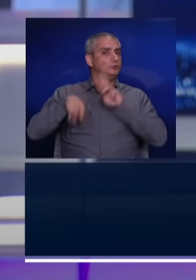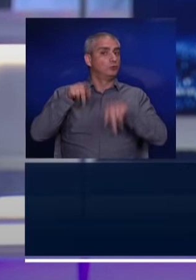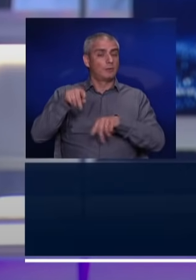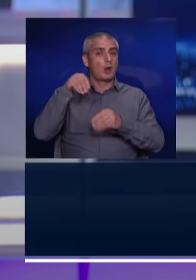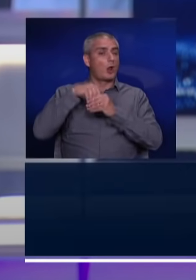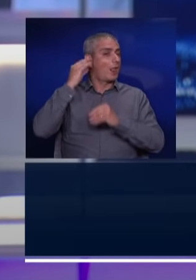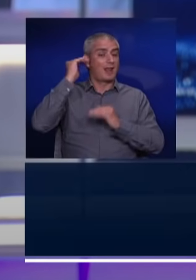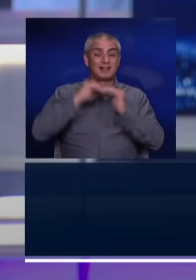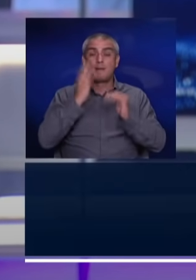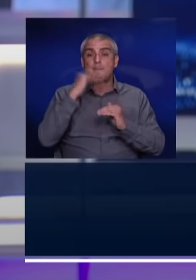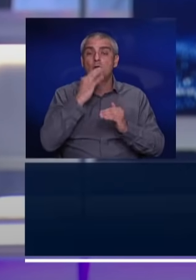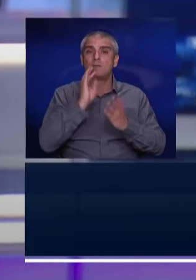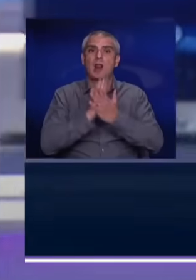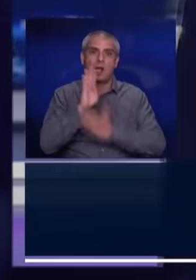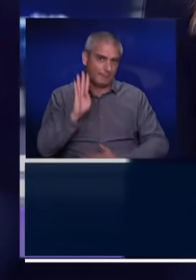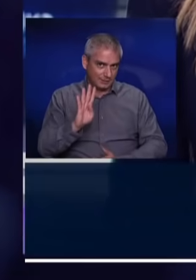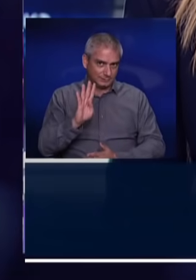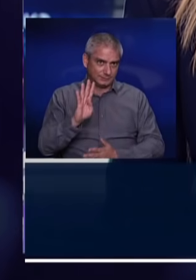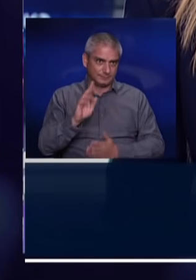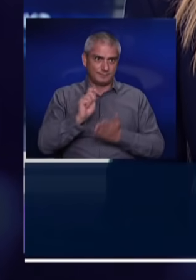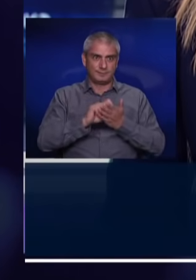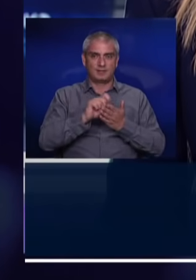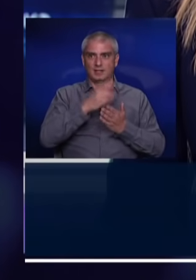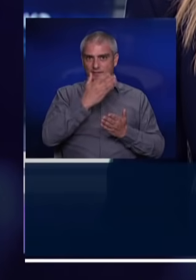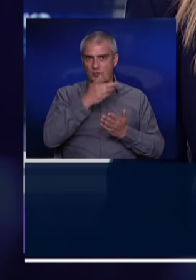בת פחות מ-14. דניאל אלעזר